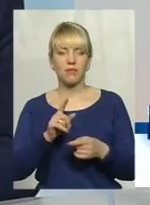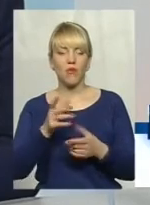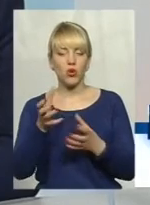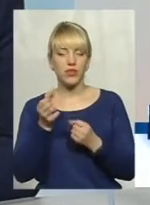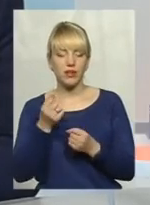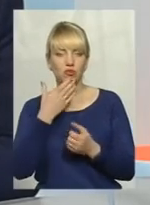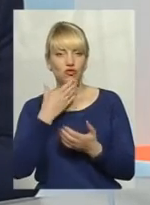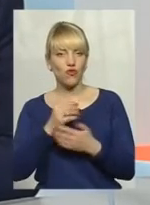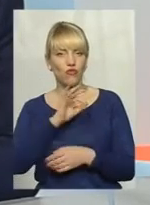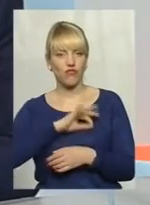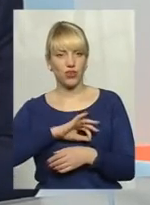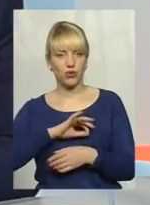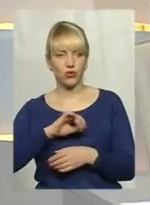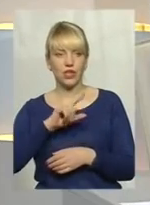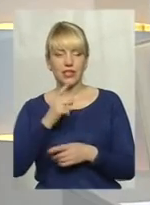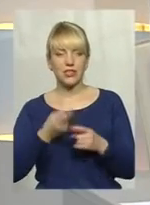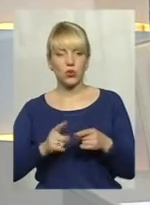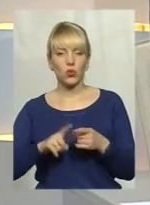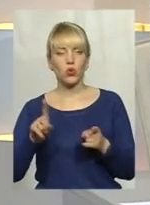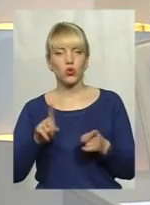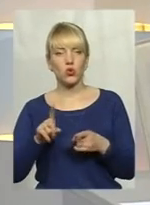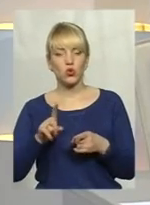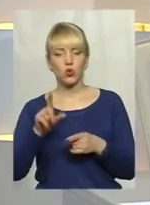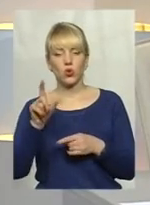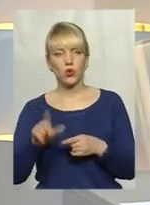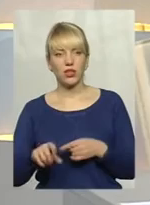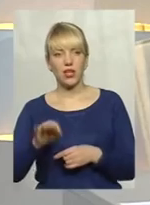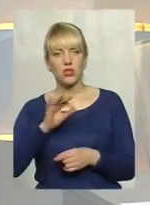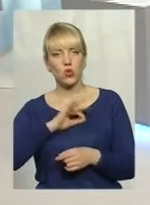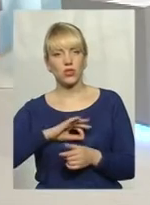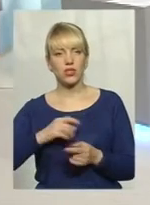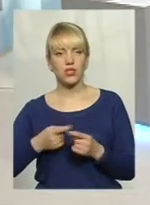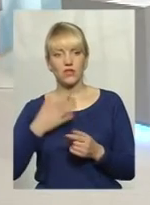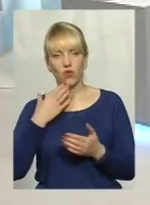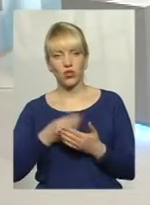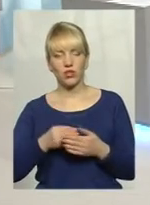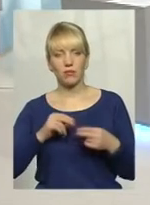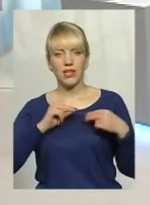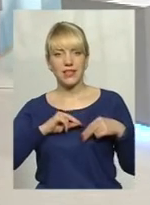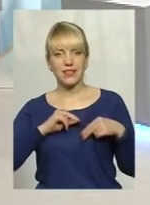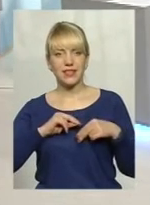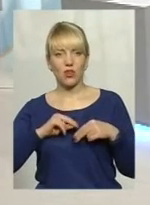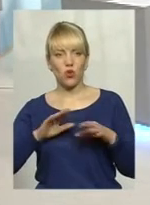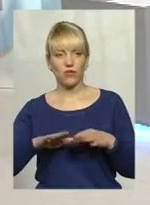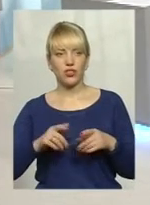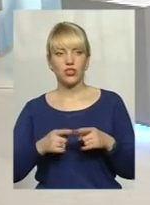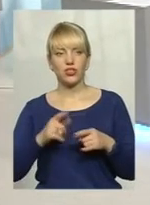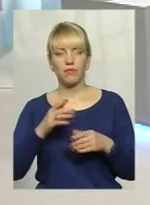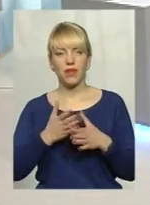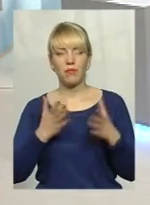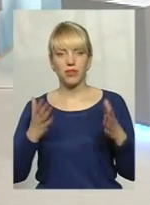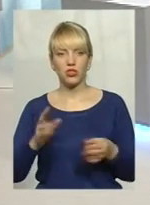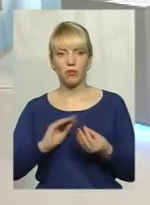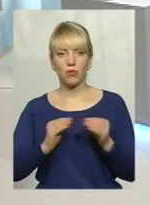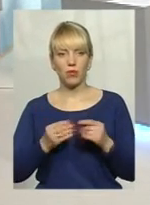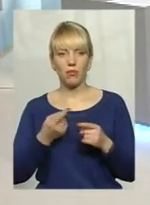певну вигоду з цього, що вона проголосувала. Своїм становищем. Найбільша проблема в тому, і це, якщо я